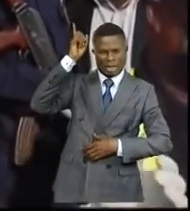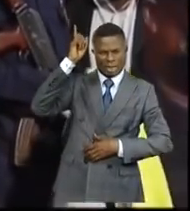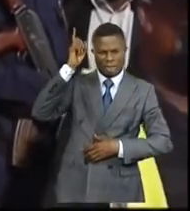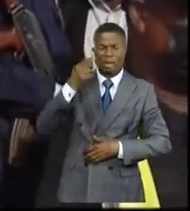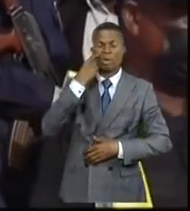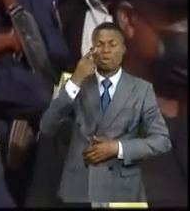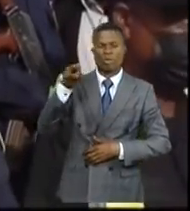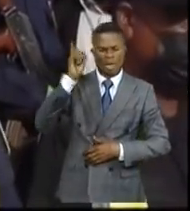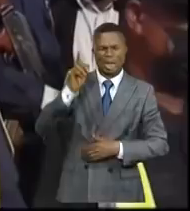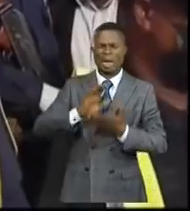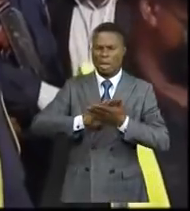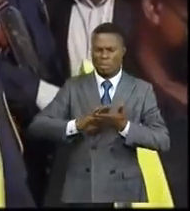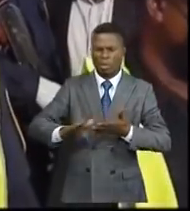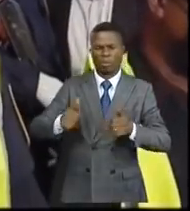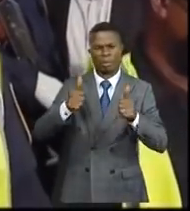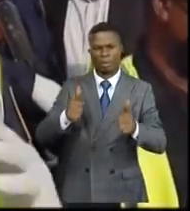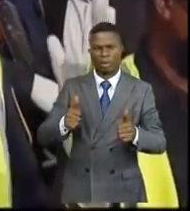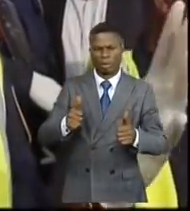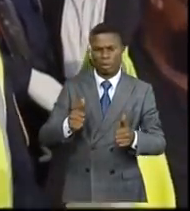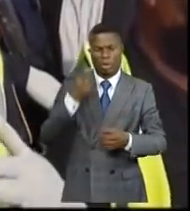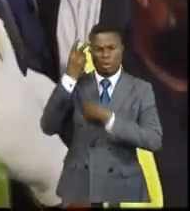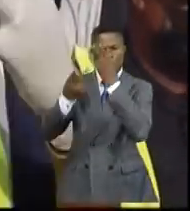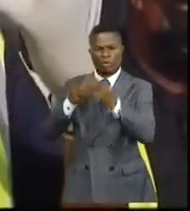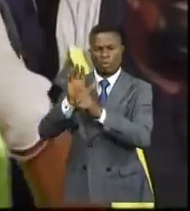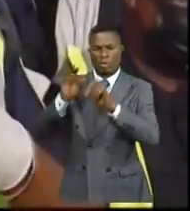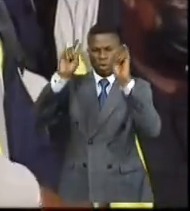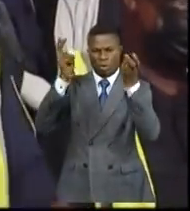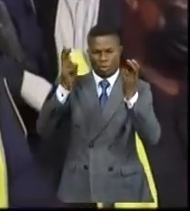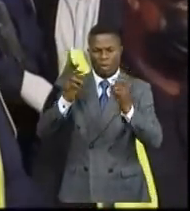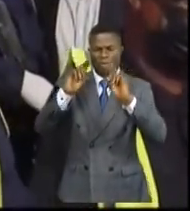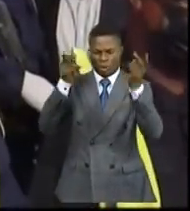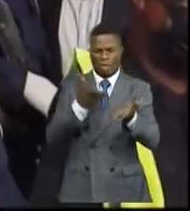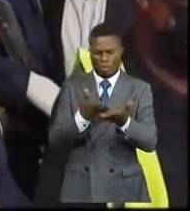dit. Et j'ai parcouru autant de villes, mais cette ville m'a